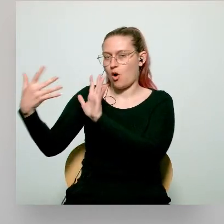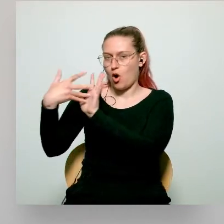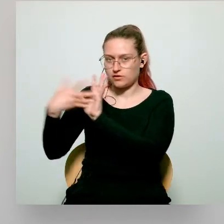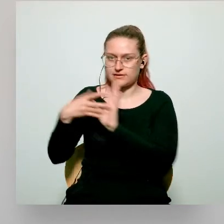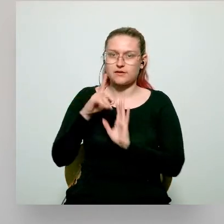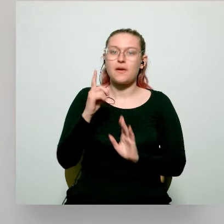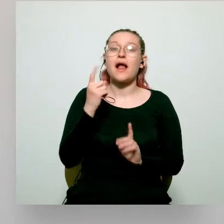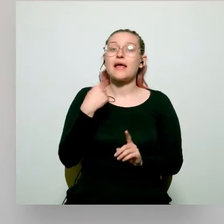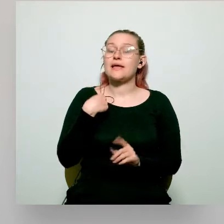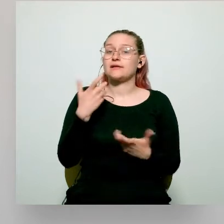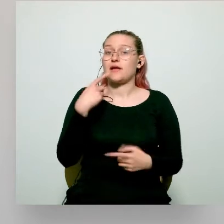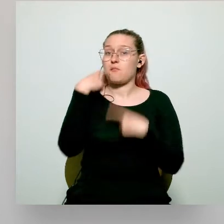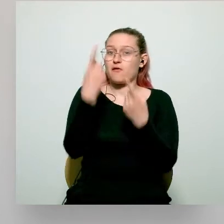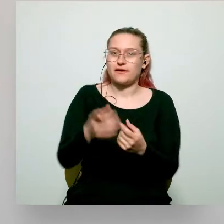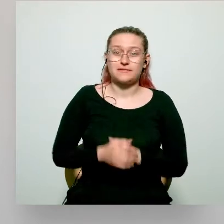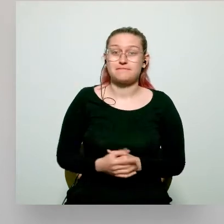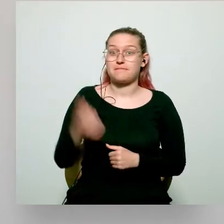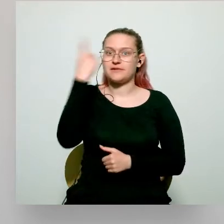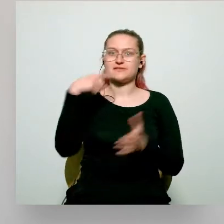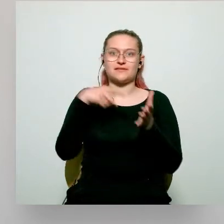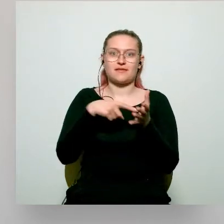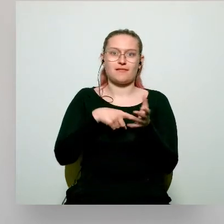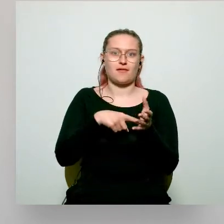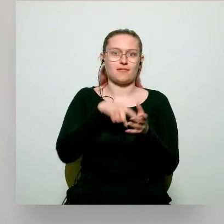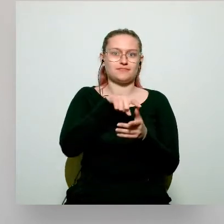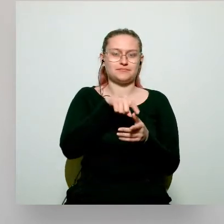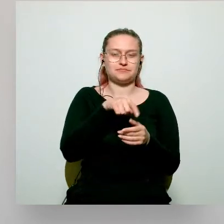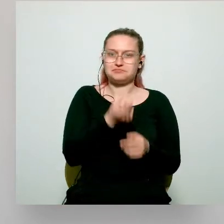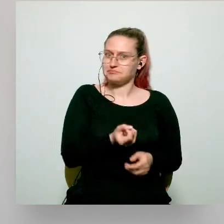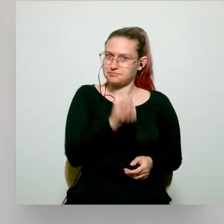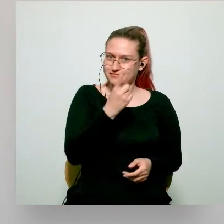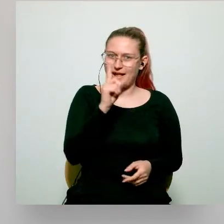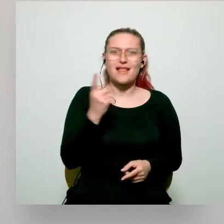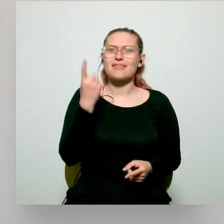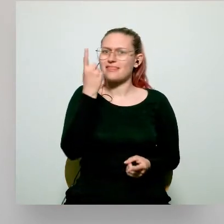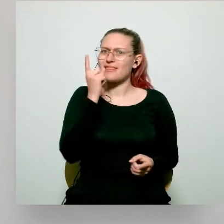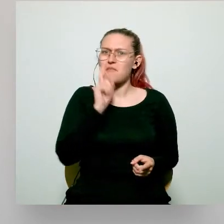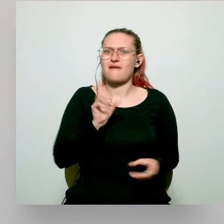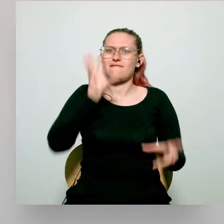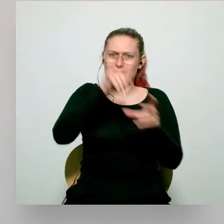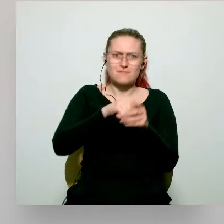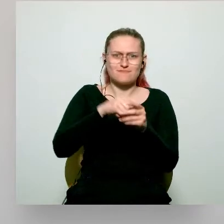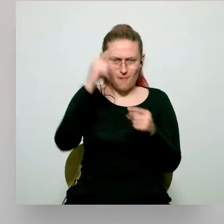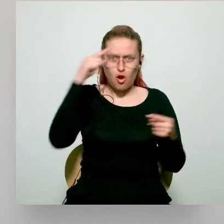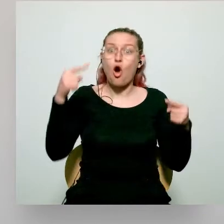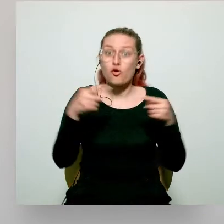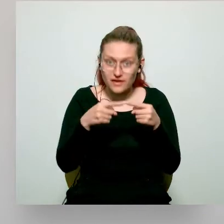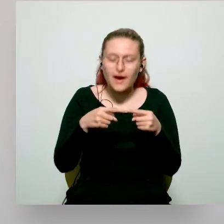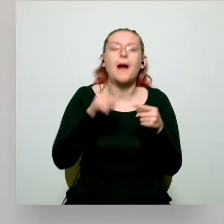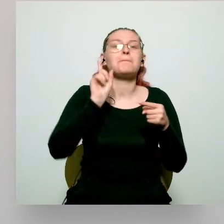się paradoksalnym, ale jest zupełnie logicznym, to ta słabość, użyjmy tutaj tej nazwy państwa